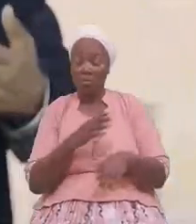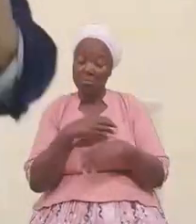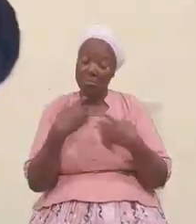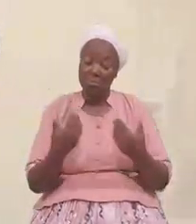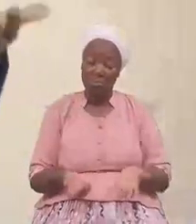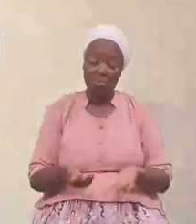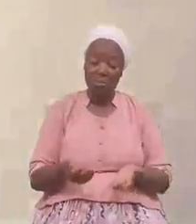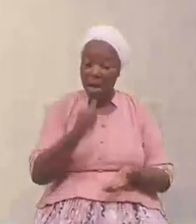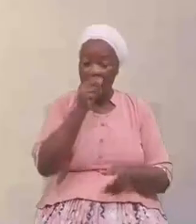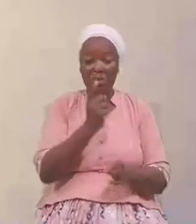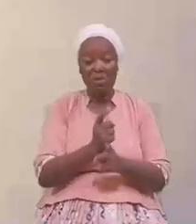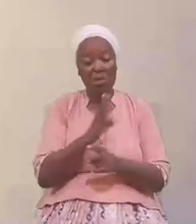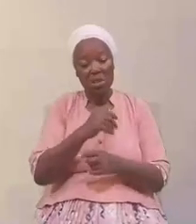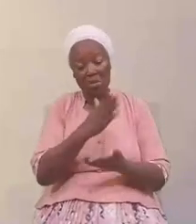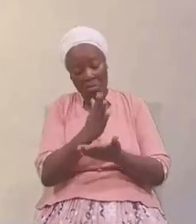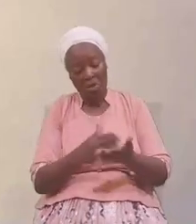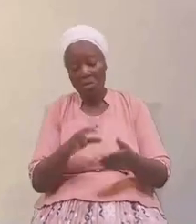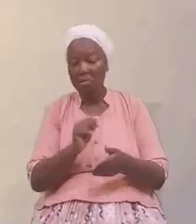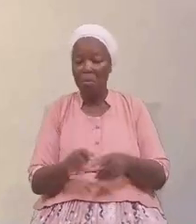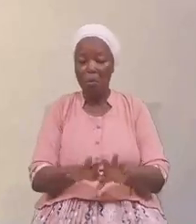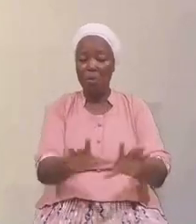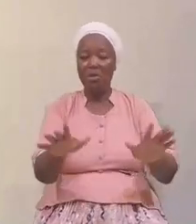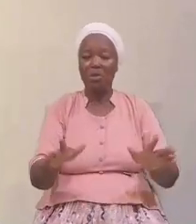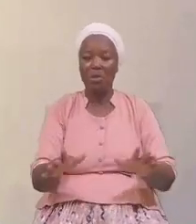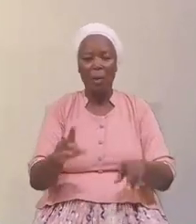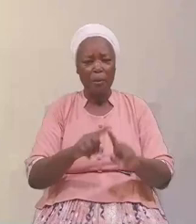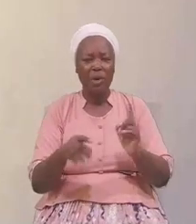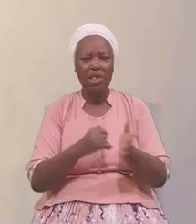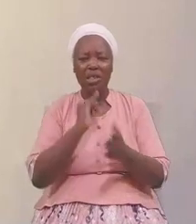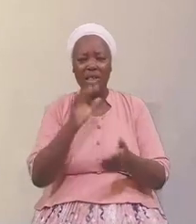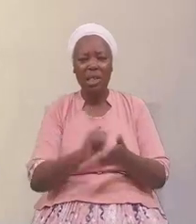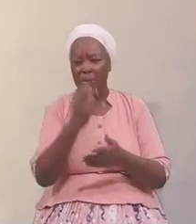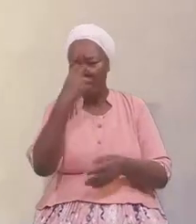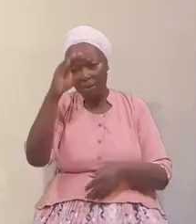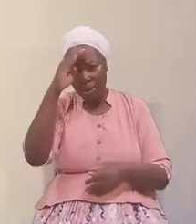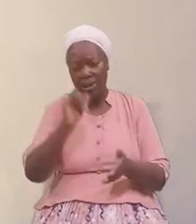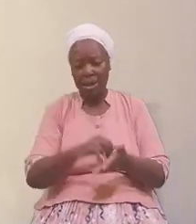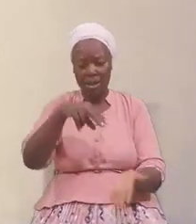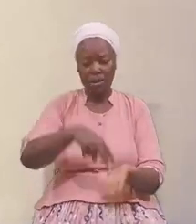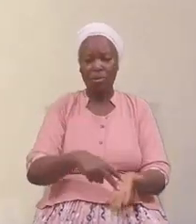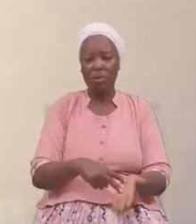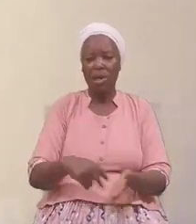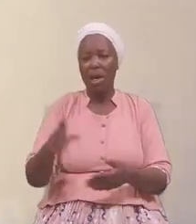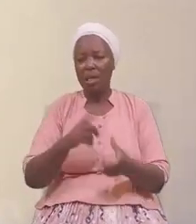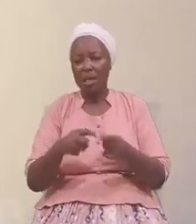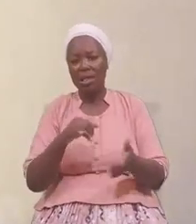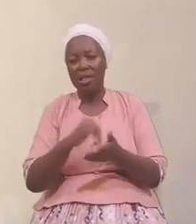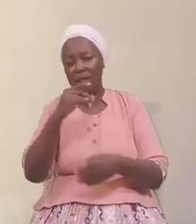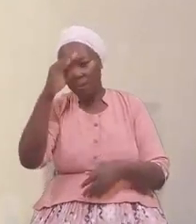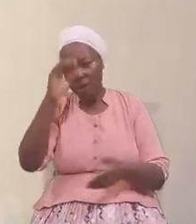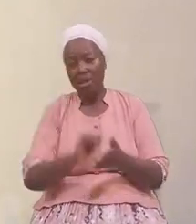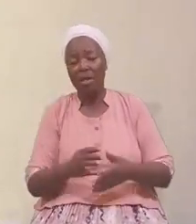partie de la foule. C'est l'homme qui se lève. C'est l'homme qui crie. C'est